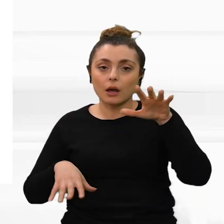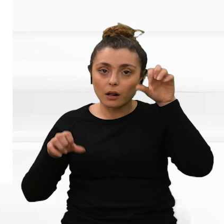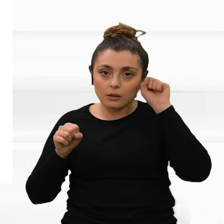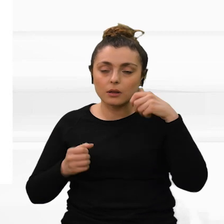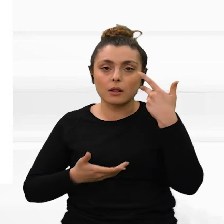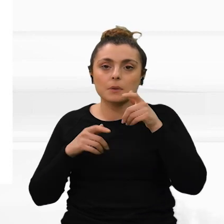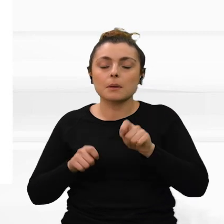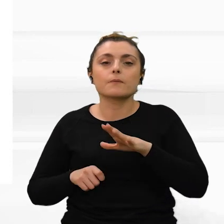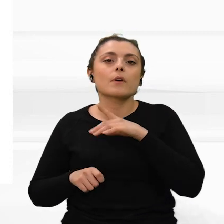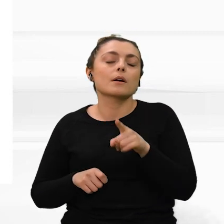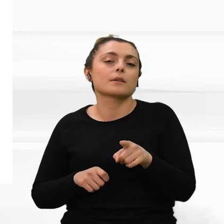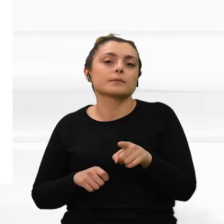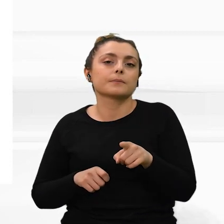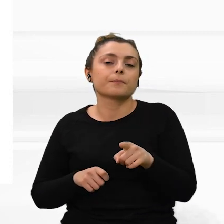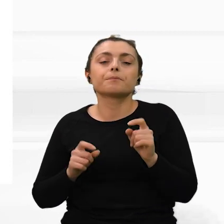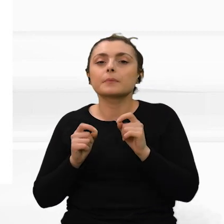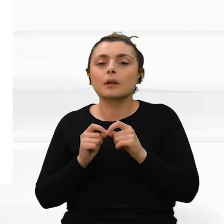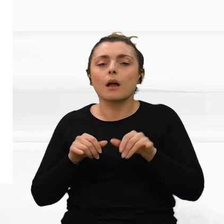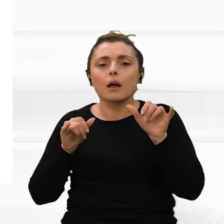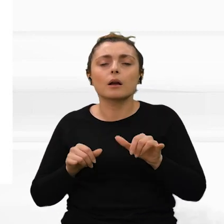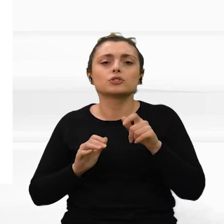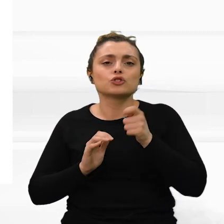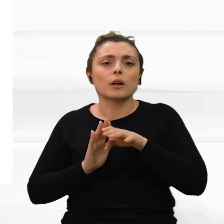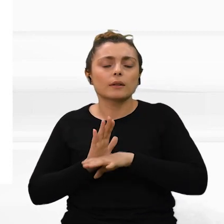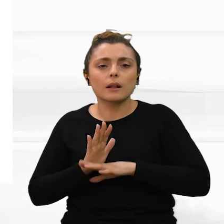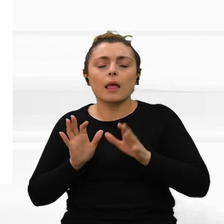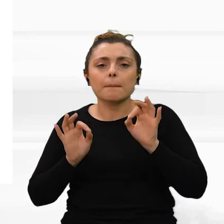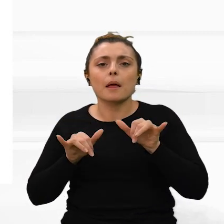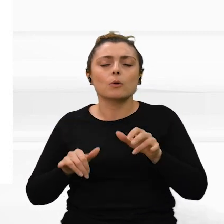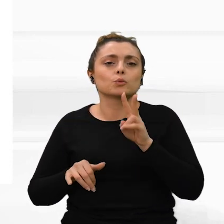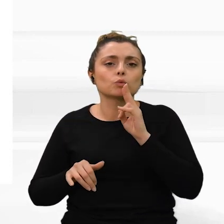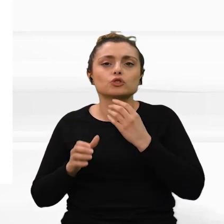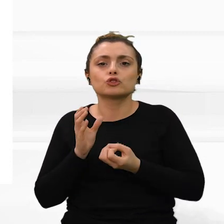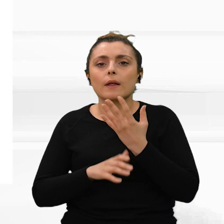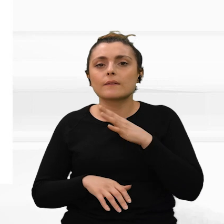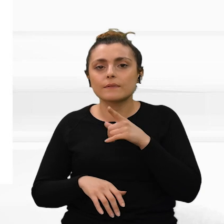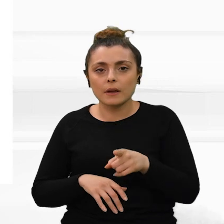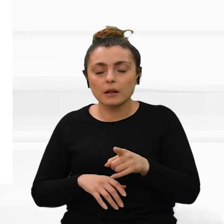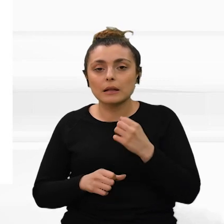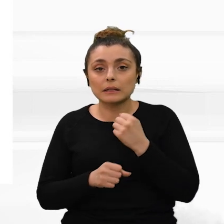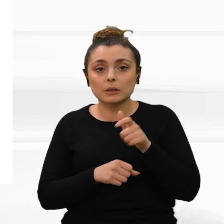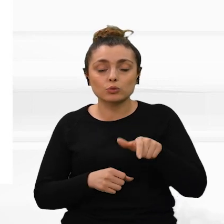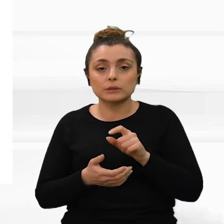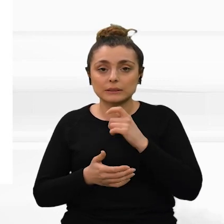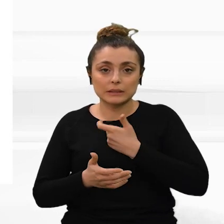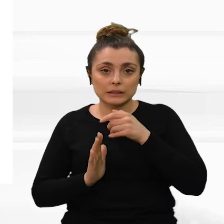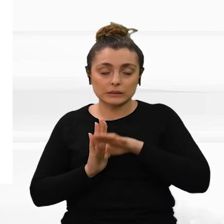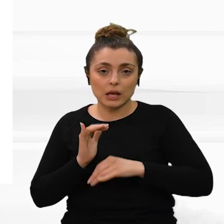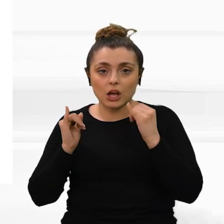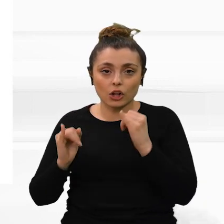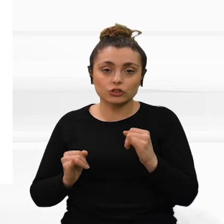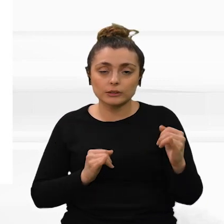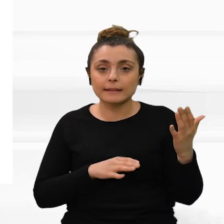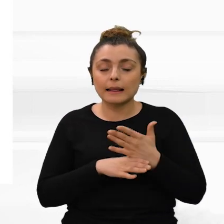yanlış algılandığını vurgu yapmaktadır be aynı koşullar altında hep aynı sonuçlar ortaya çıkar Gazali bu yasayı